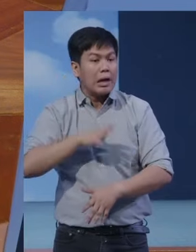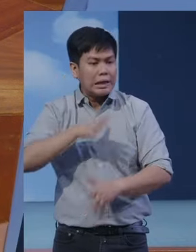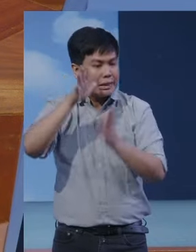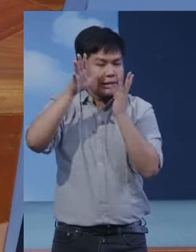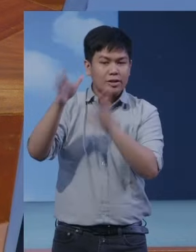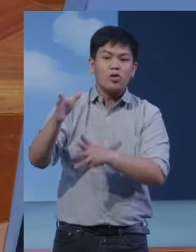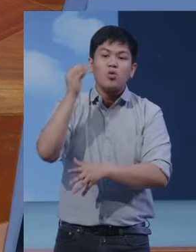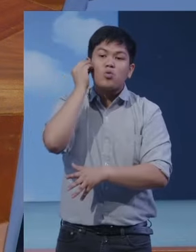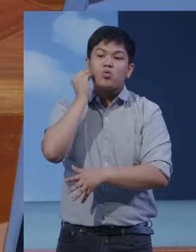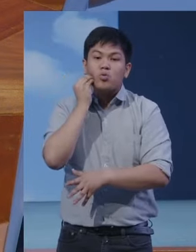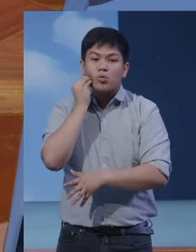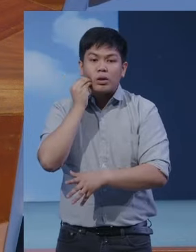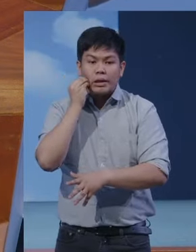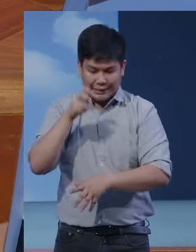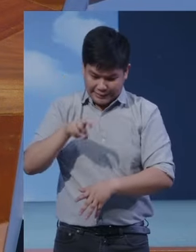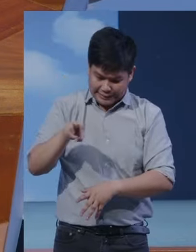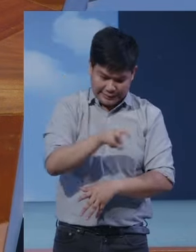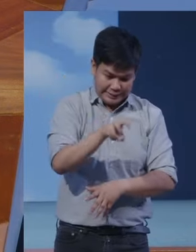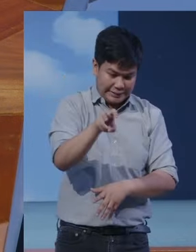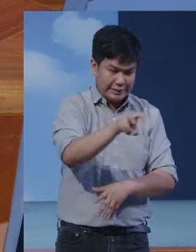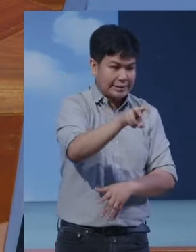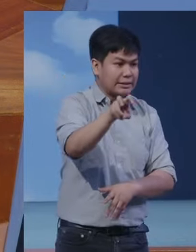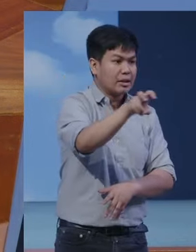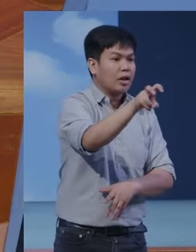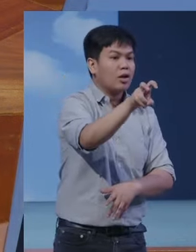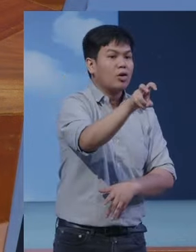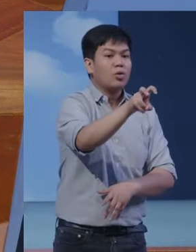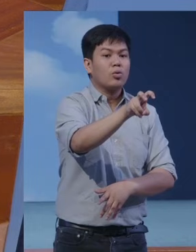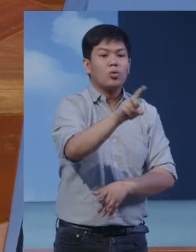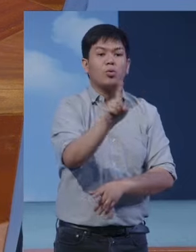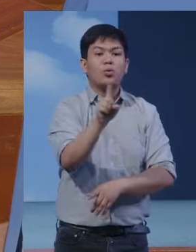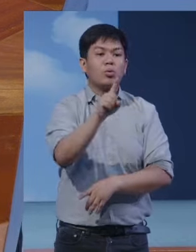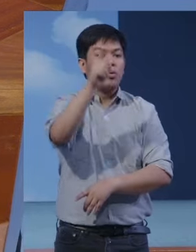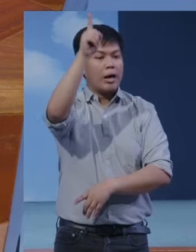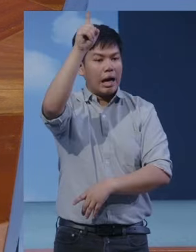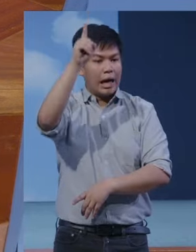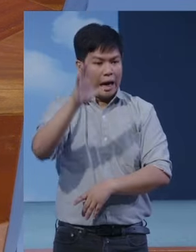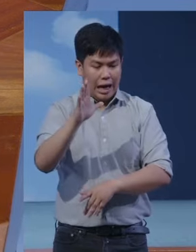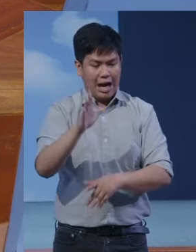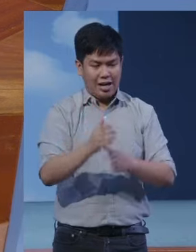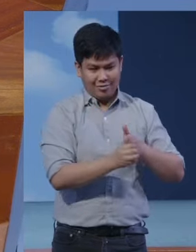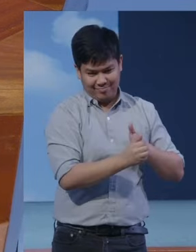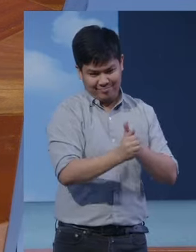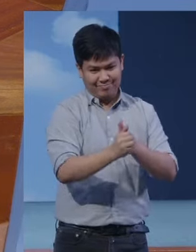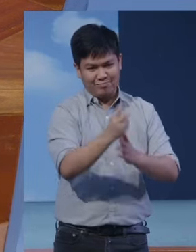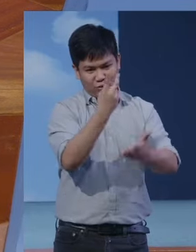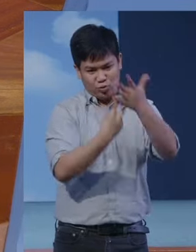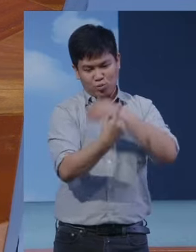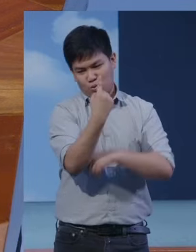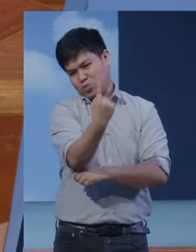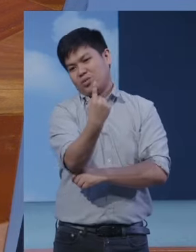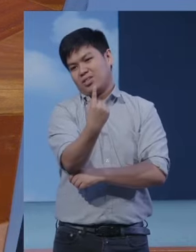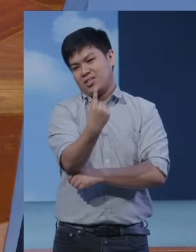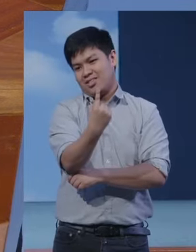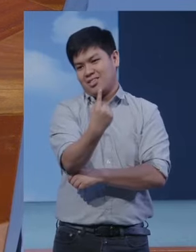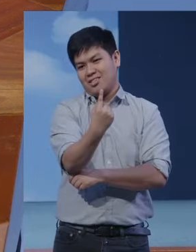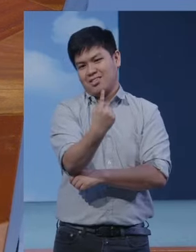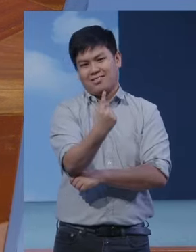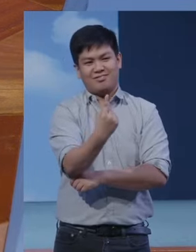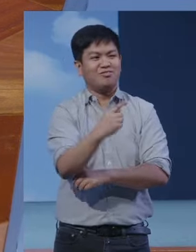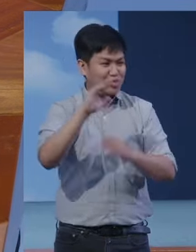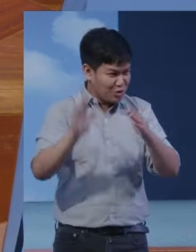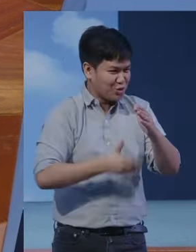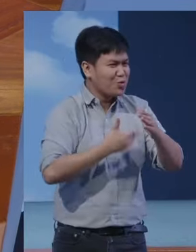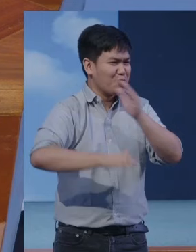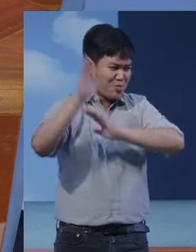her trav on to where the two Will Be As One Yan po ang kanta na